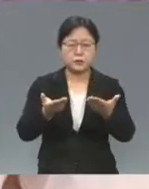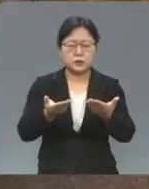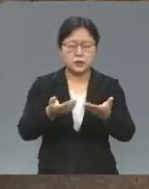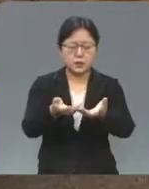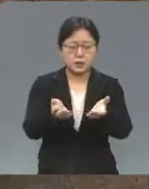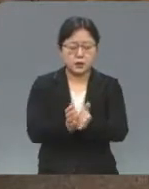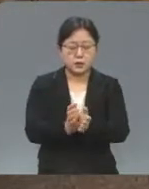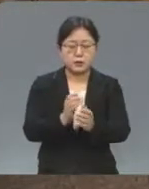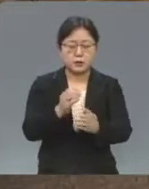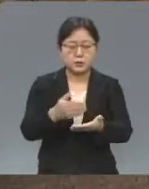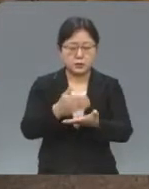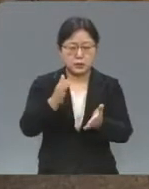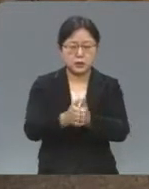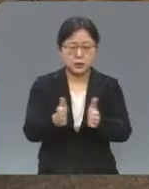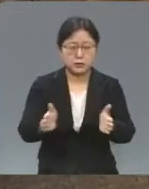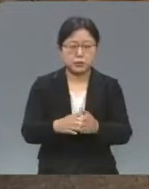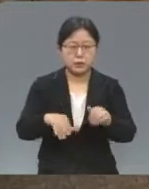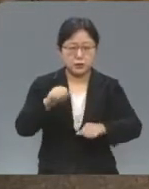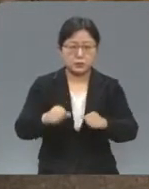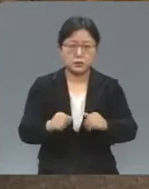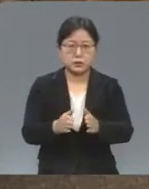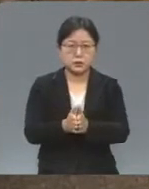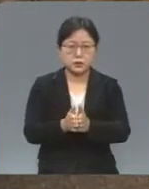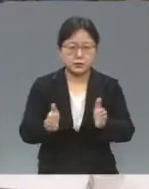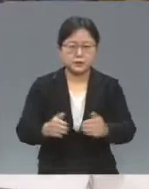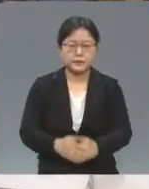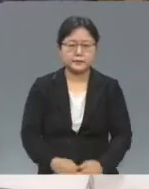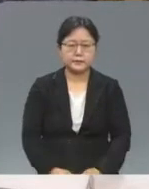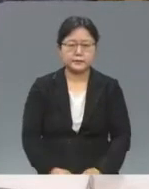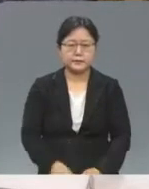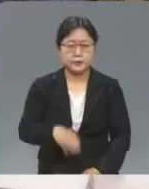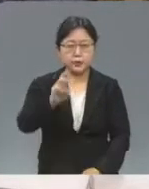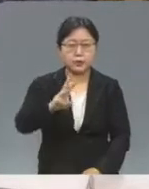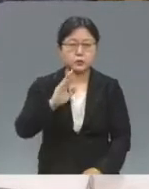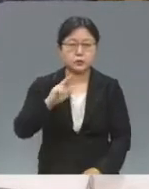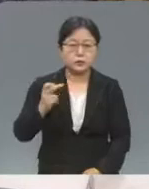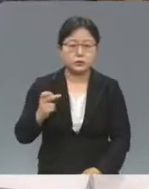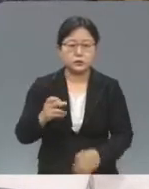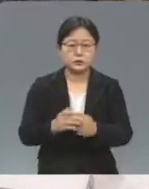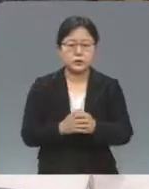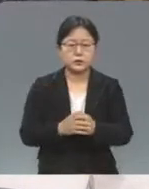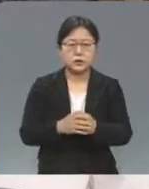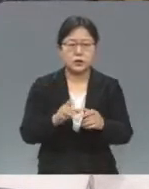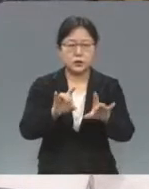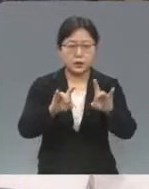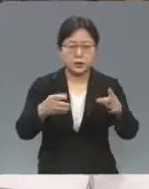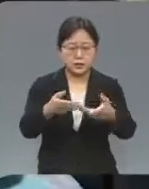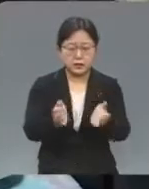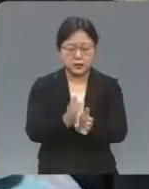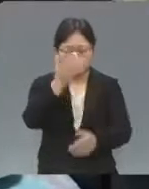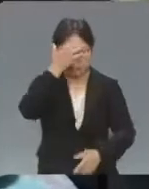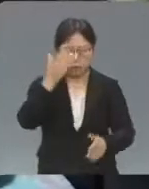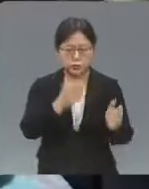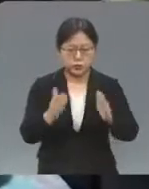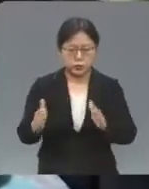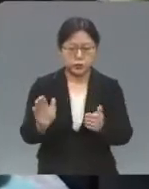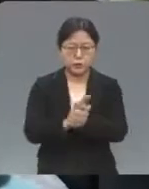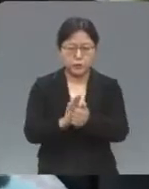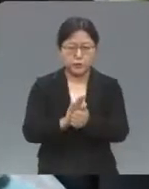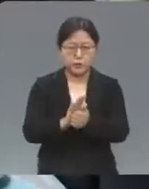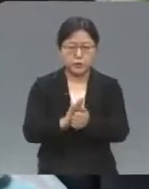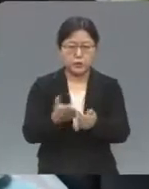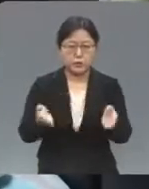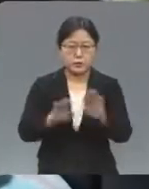출정식을 열고 본격적인 활동에 들어갔습니다 광주 광산구는 각 단체의 후원으로 마련된 돌봄 키트를